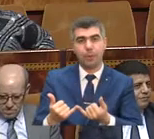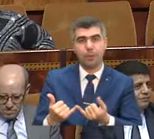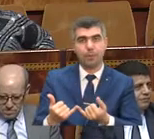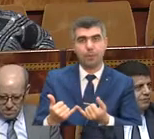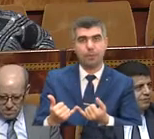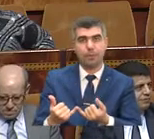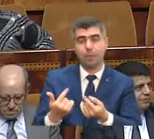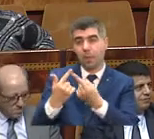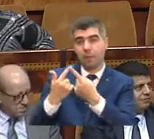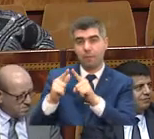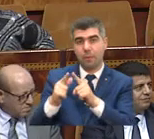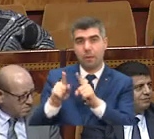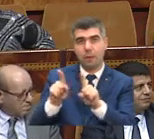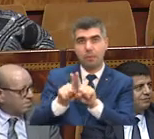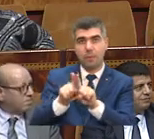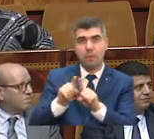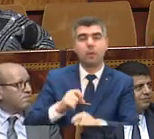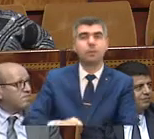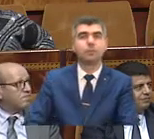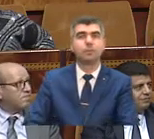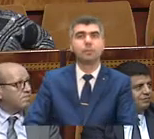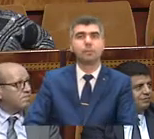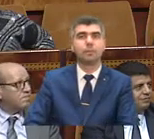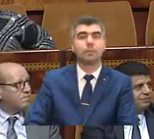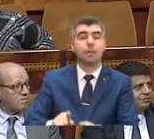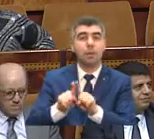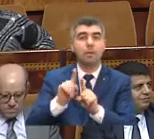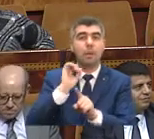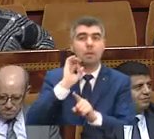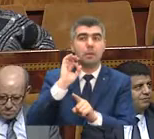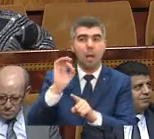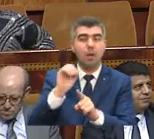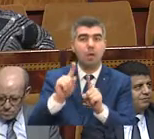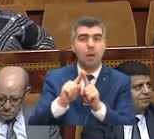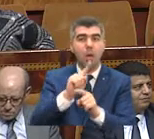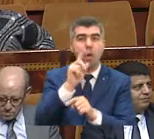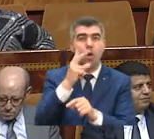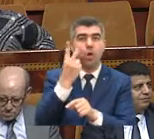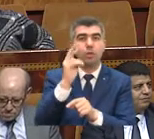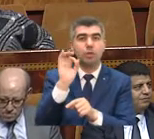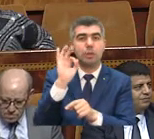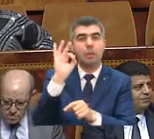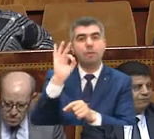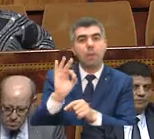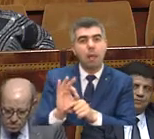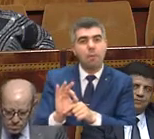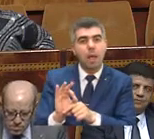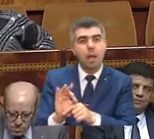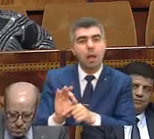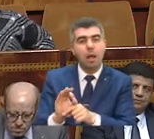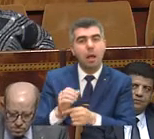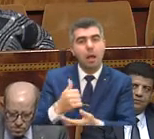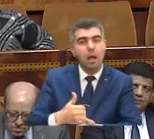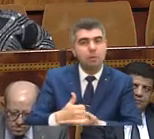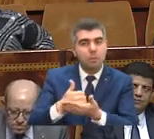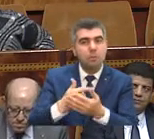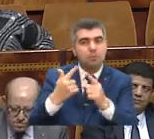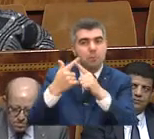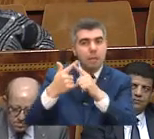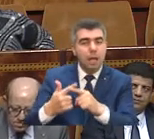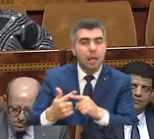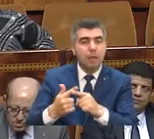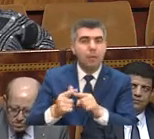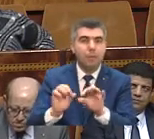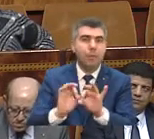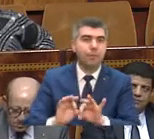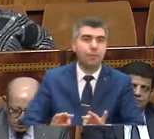دابا ديك الحصة اللي كتاخذ ما وصلتش أنها تغطي المصاريف ديال ميزانية السير. ناهيك